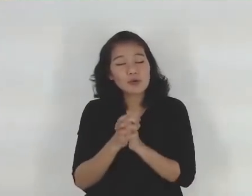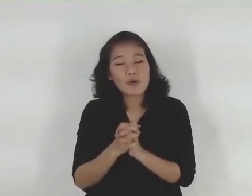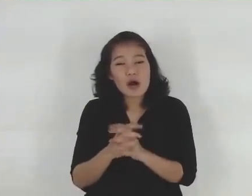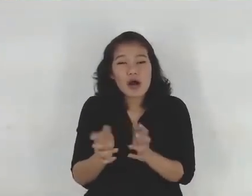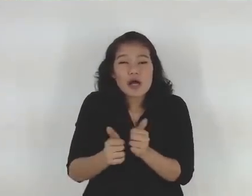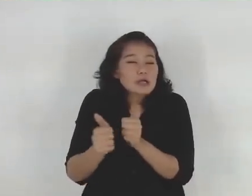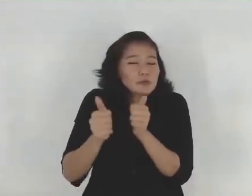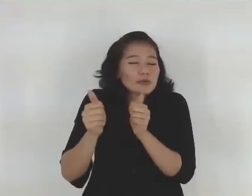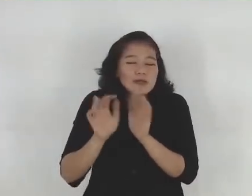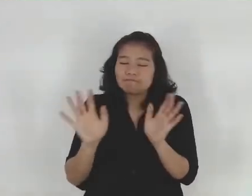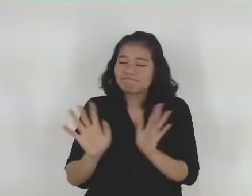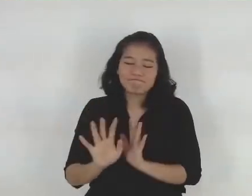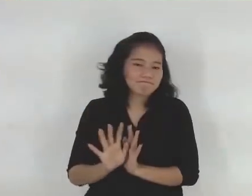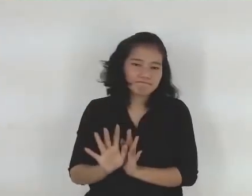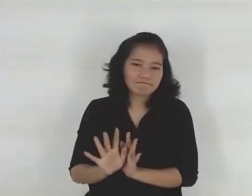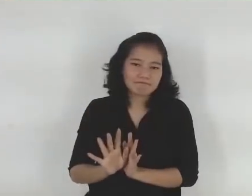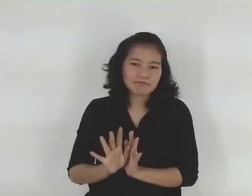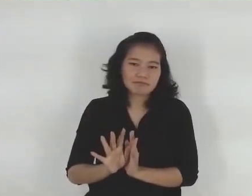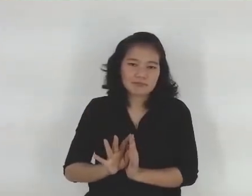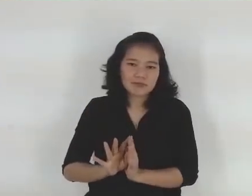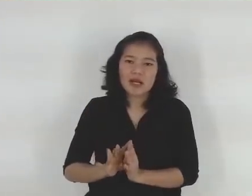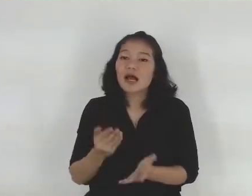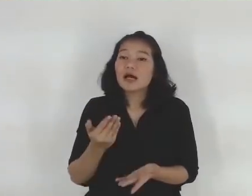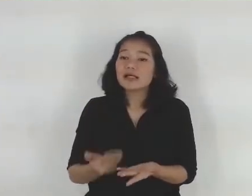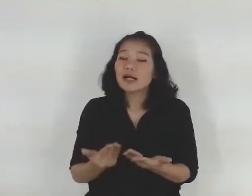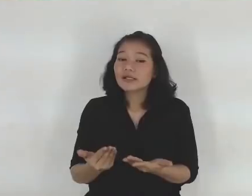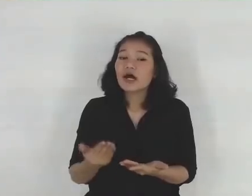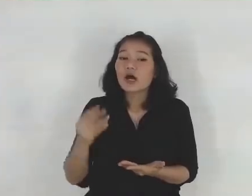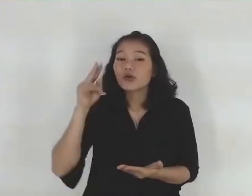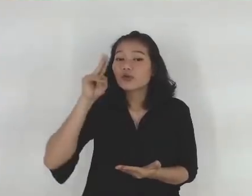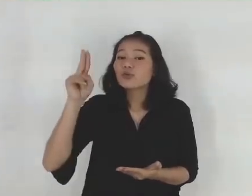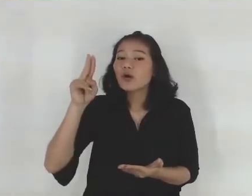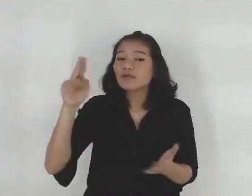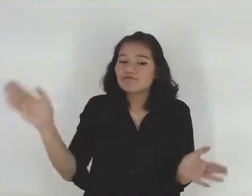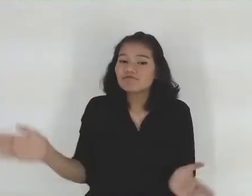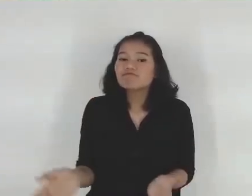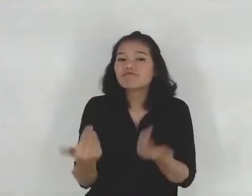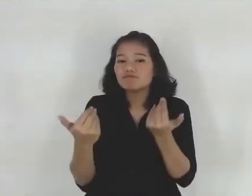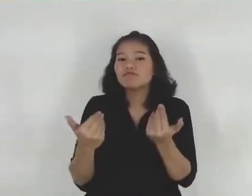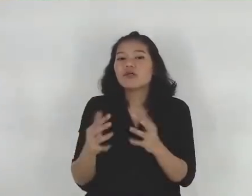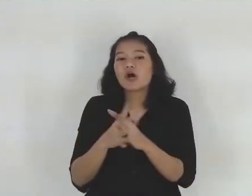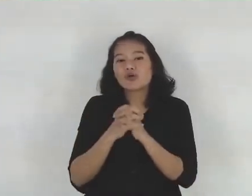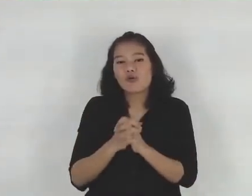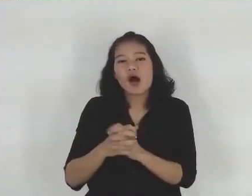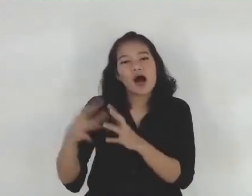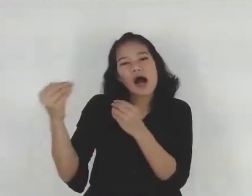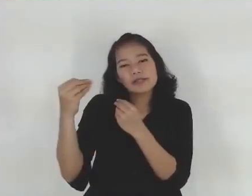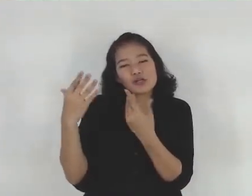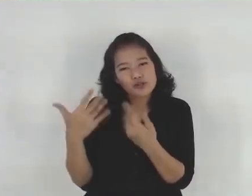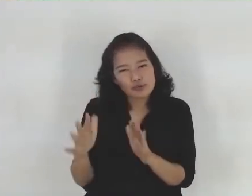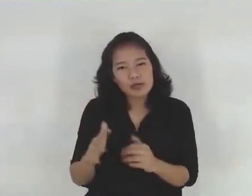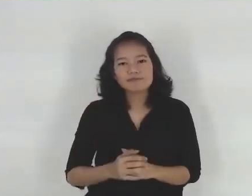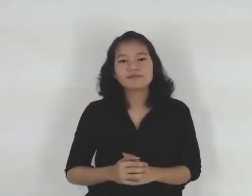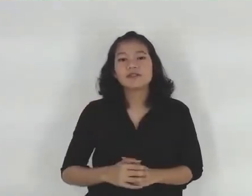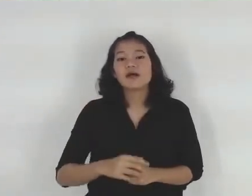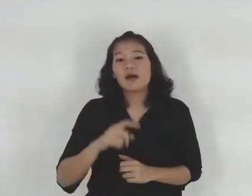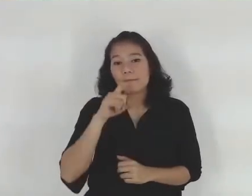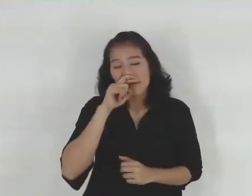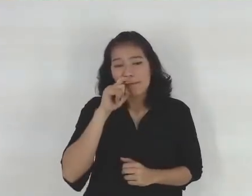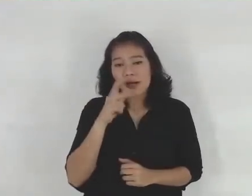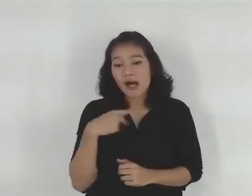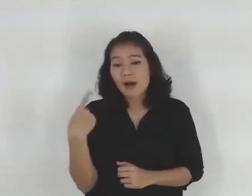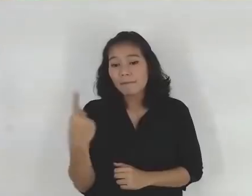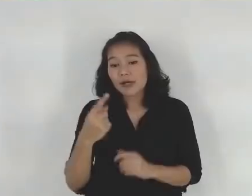daripada kurang sempurnanya Bapak caranya engkau sempurnakan dengan doa yang engkau ajarkan kepada kami